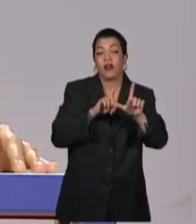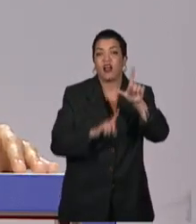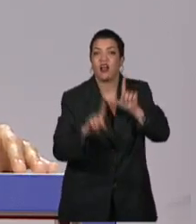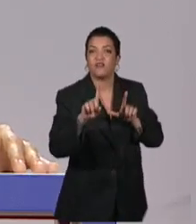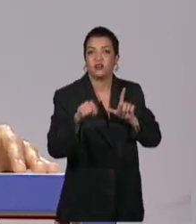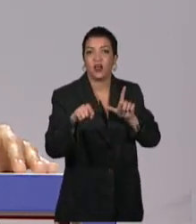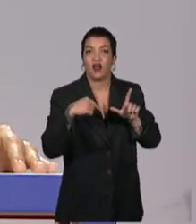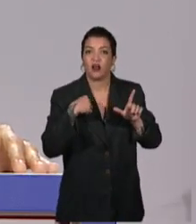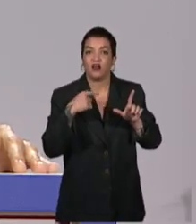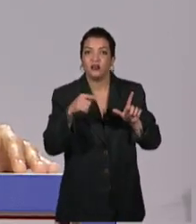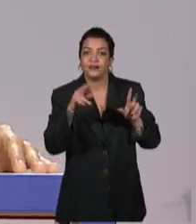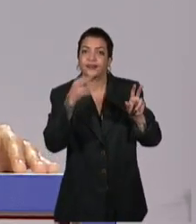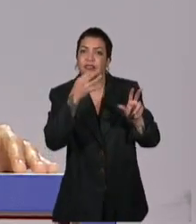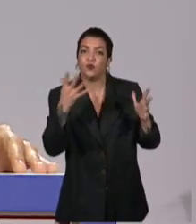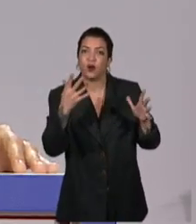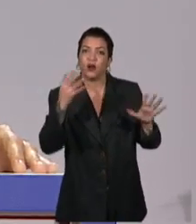Pécresse.